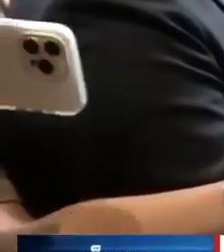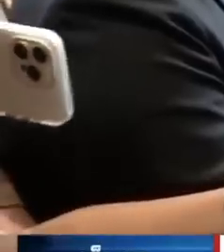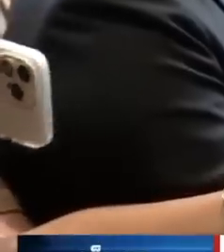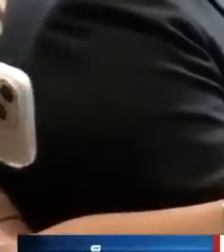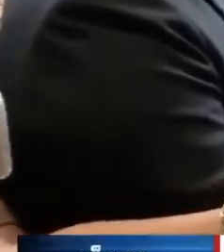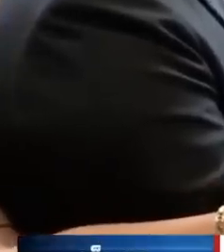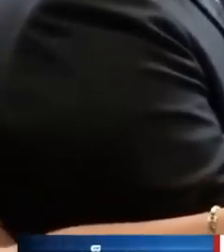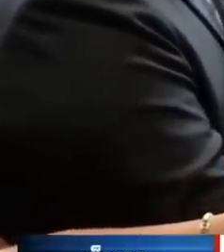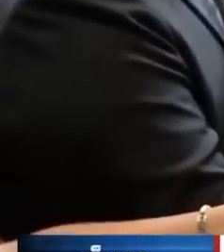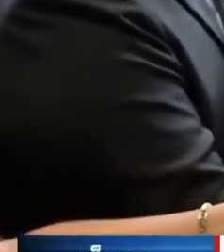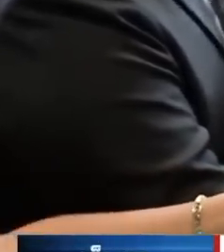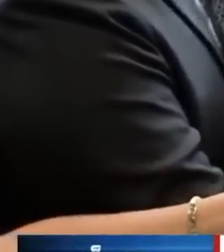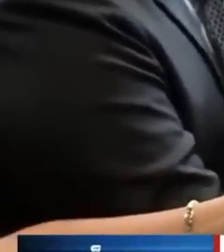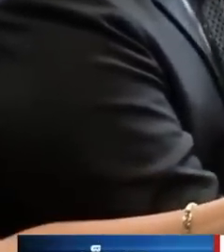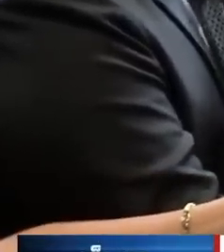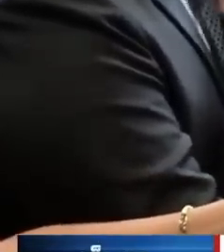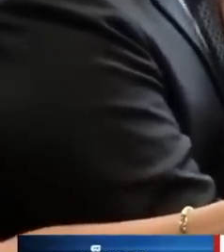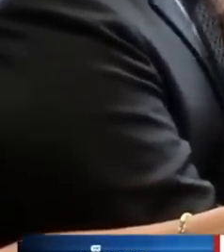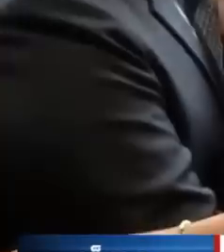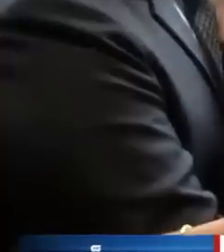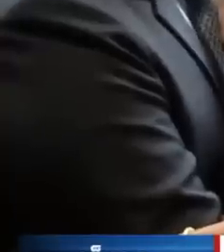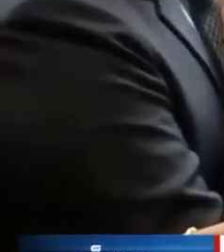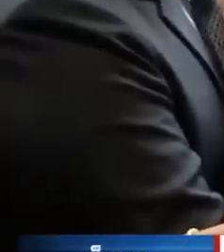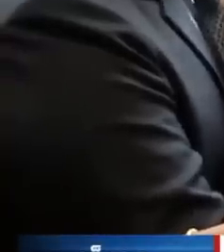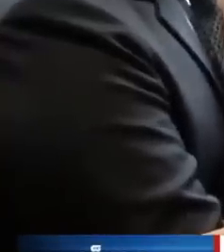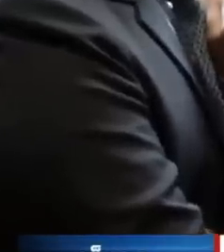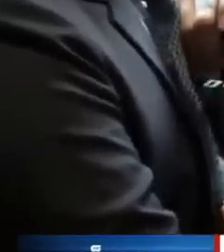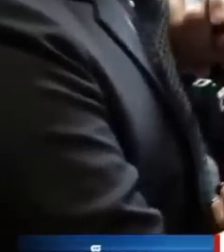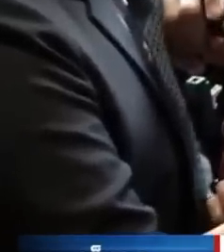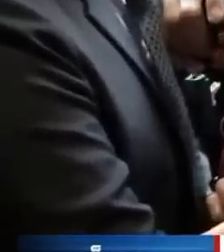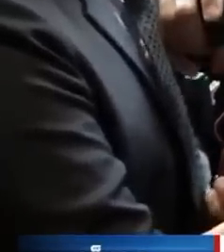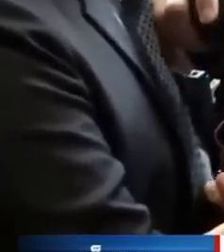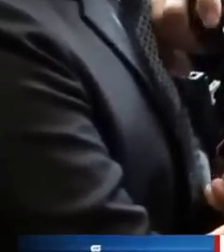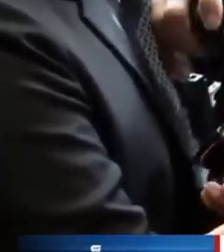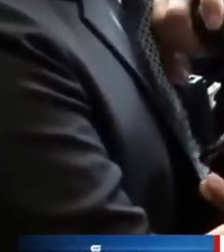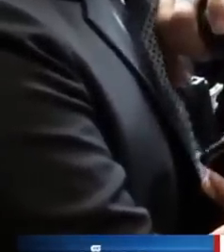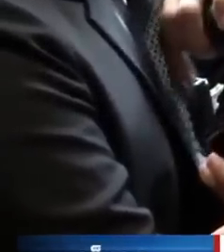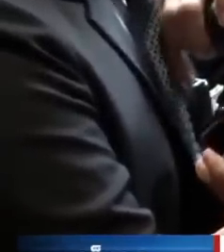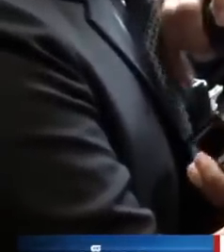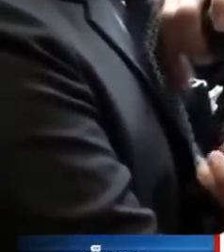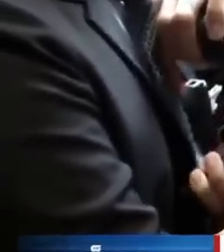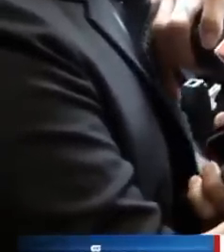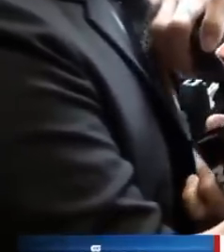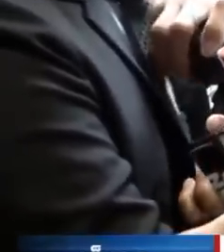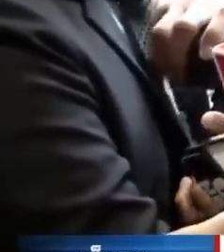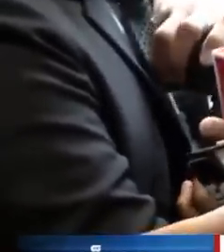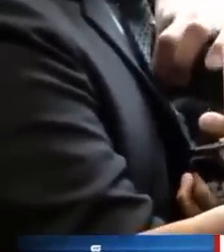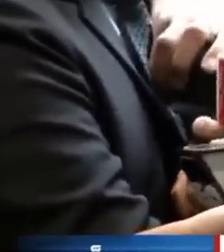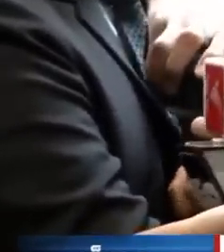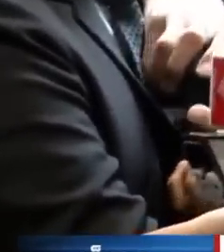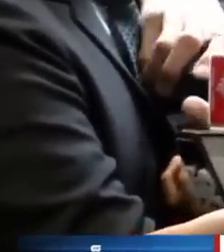นเคารพและเทิดทูนให้วัฒนาสถาพรสืบไปนะครับนอกจากนี้พลเอกประวิตรยังฝากให้ทุกคนทำงานร่วมมือร่วม